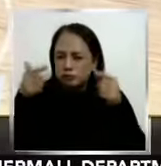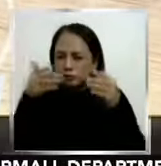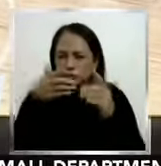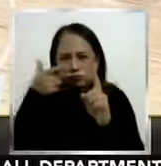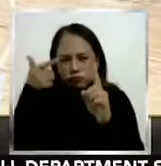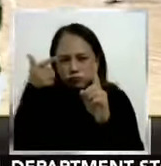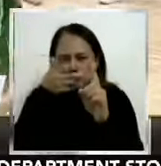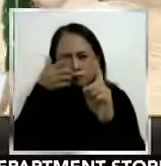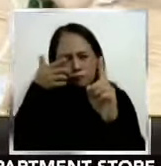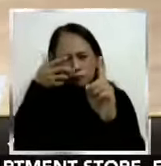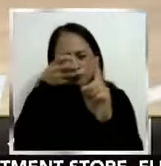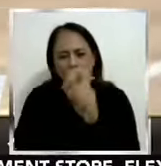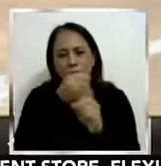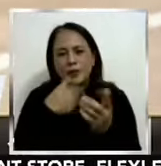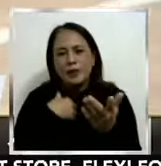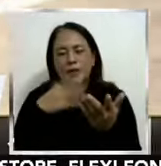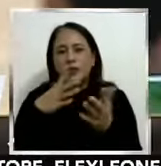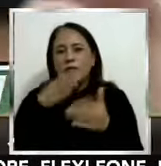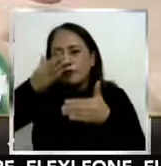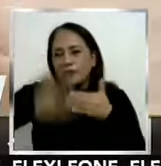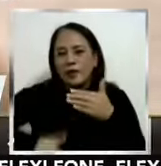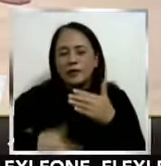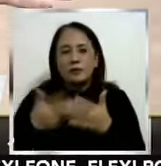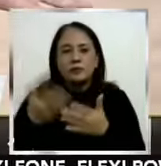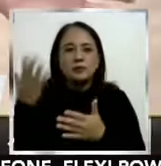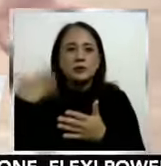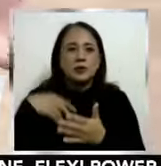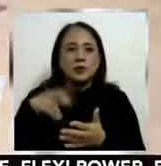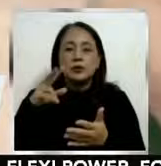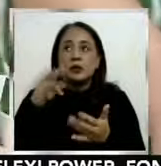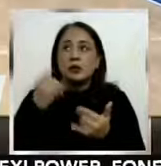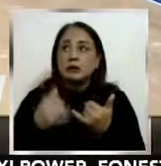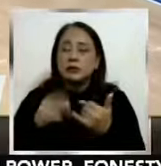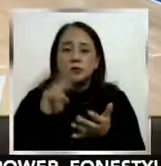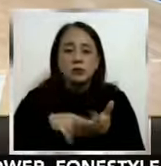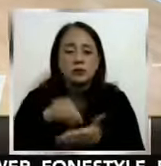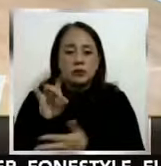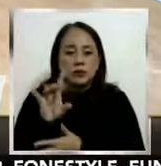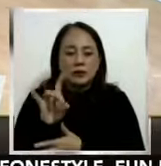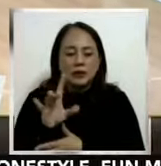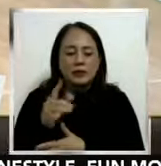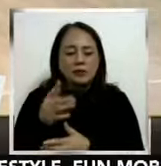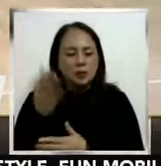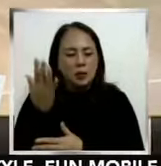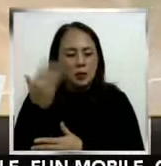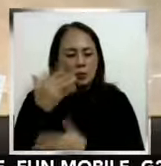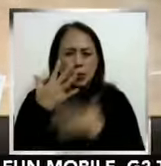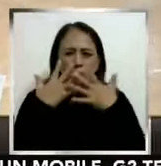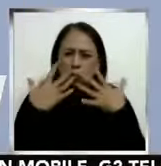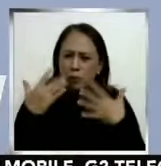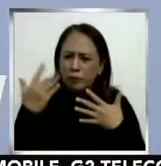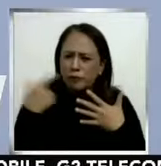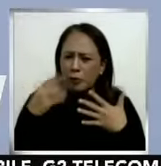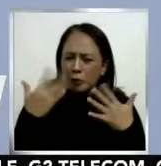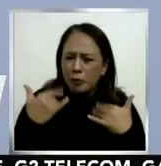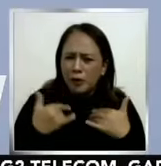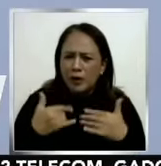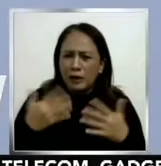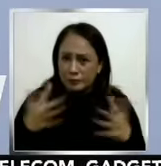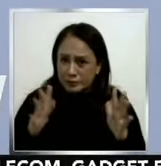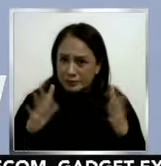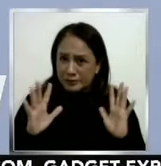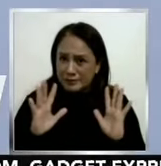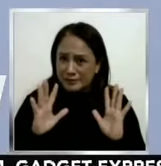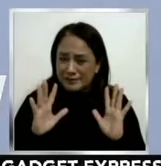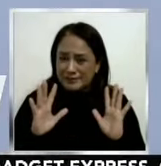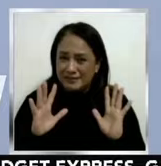huling nakapasok sa finals noon pang 2018. Sabi ko sa kanila, bakit malungkot kayo? Sabi ko, tapos na ba to? Sabi nila,